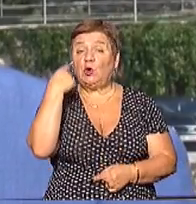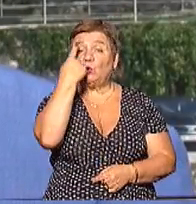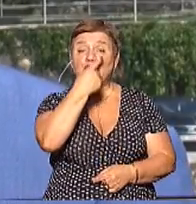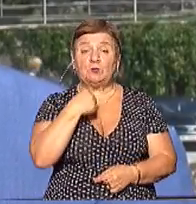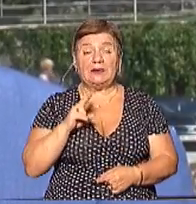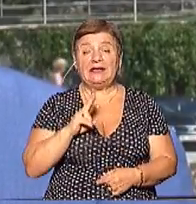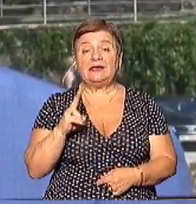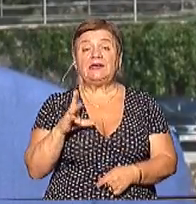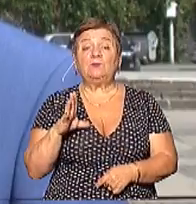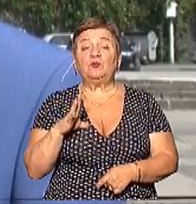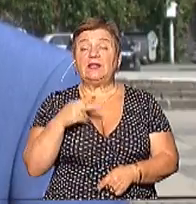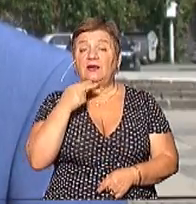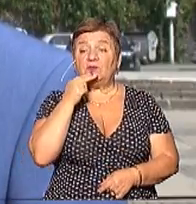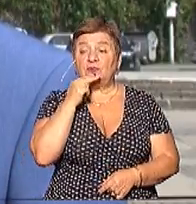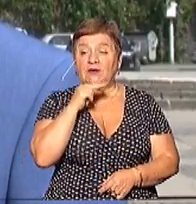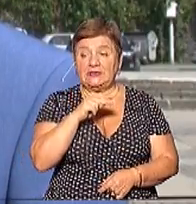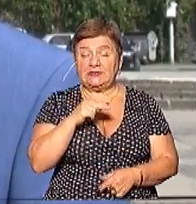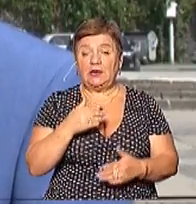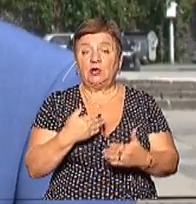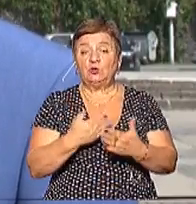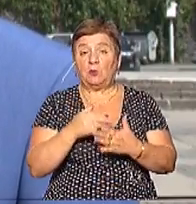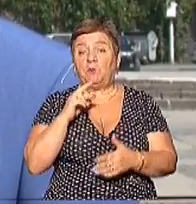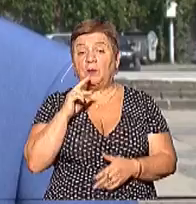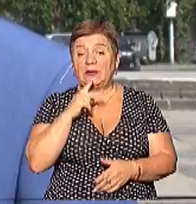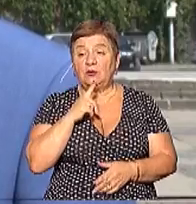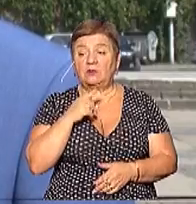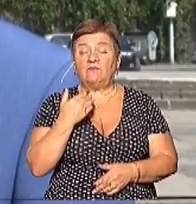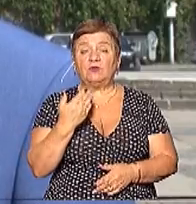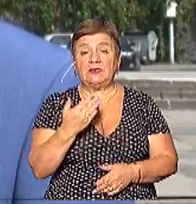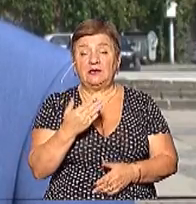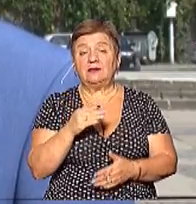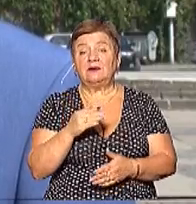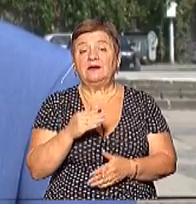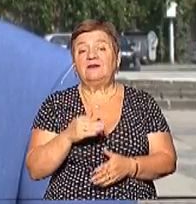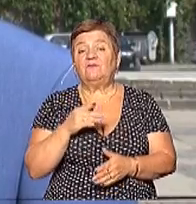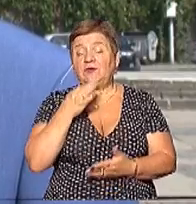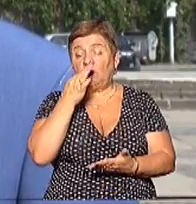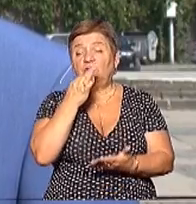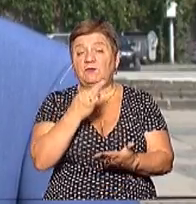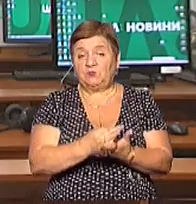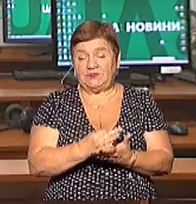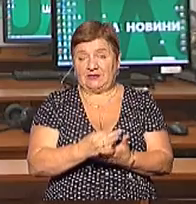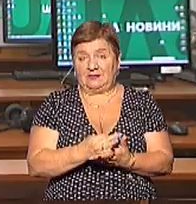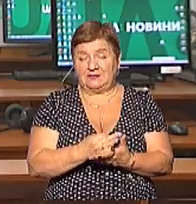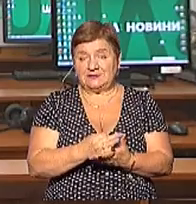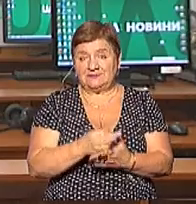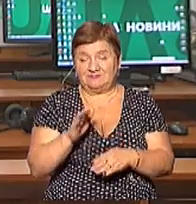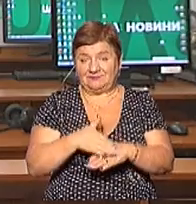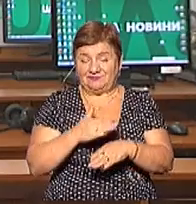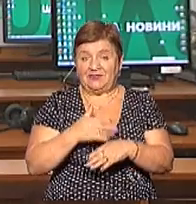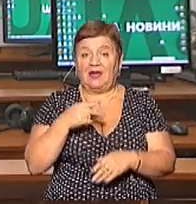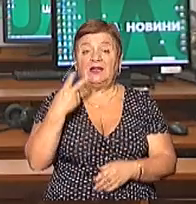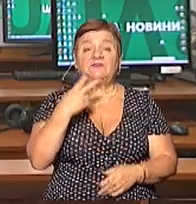були винуваті у допущенні даних помилок, вони понесли дисциплінарну відповідальність.